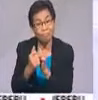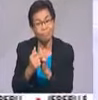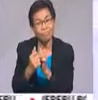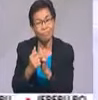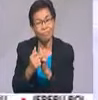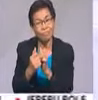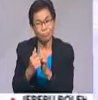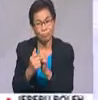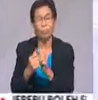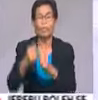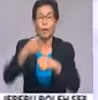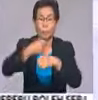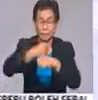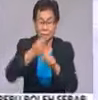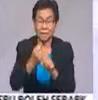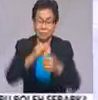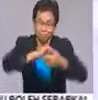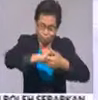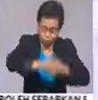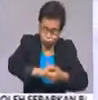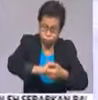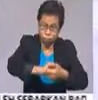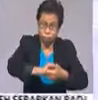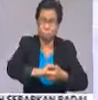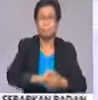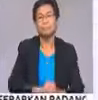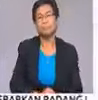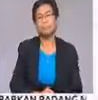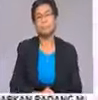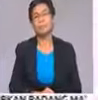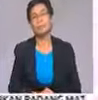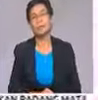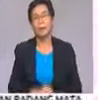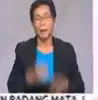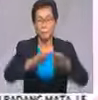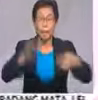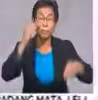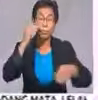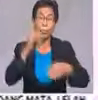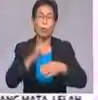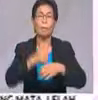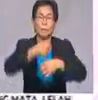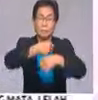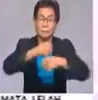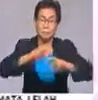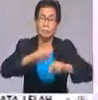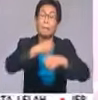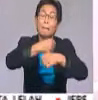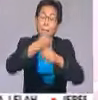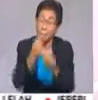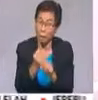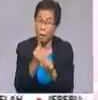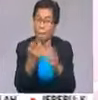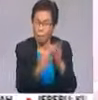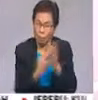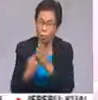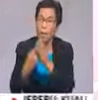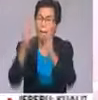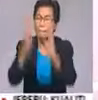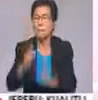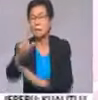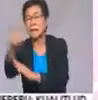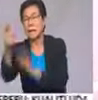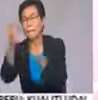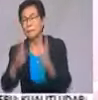dia membentuk hubungan yang erat antara satu sama lain. Bahasa Malaysia dapat membentuk perpaduan apabila bangsa-bangsa lain